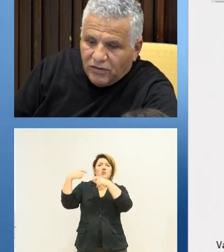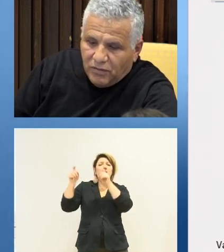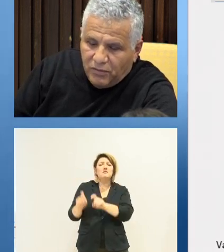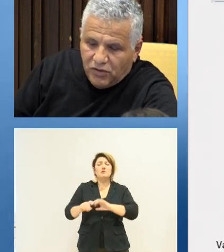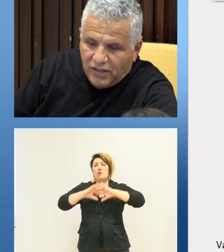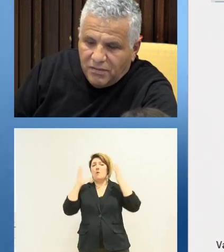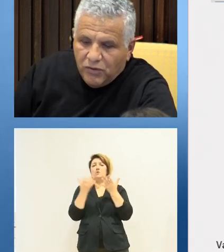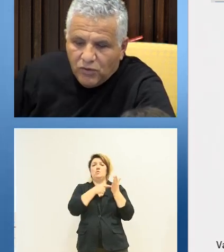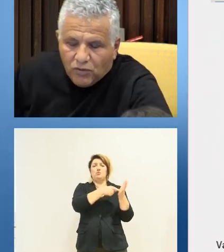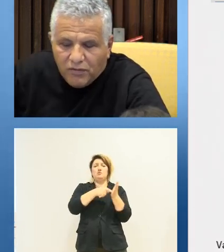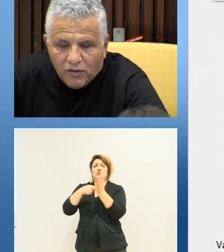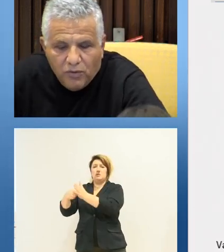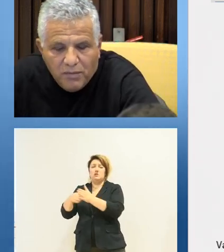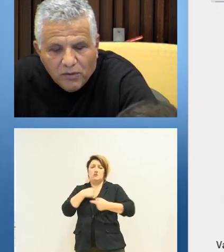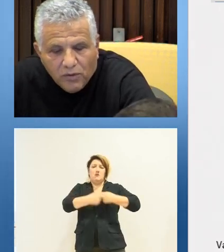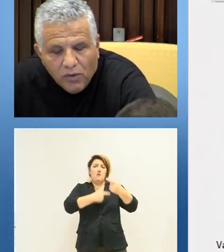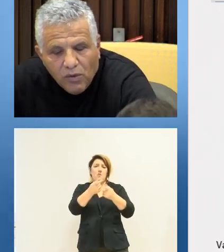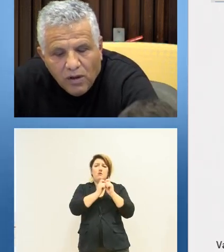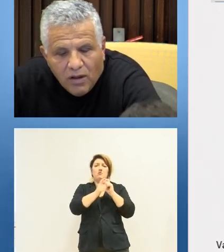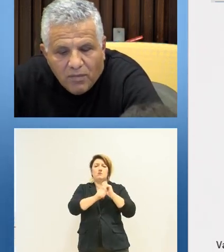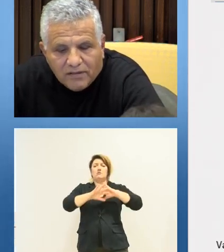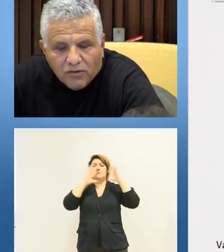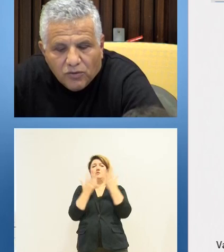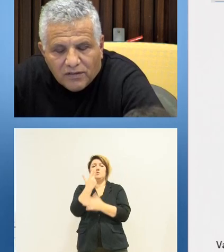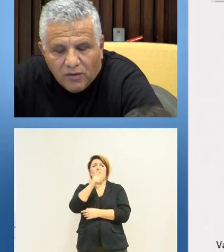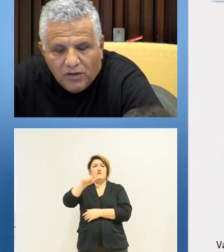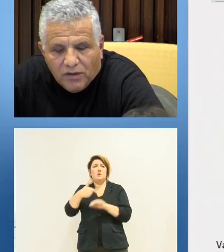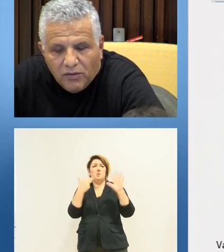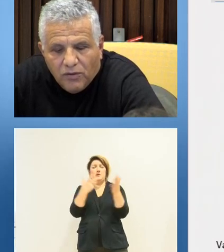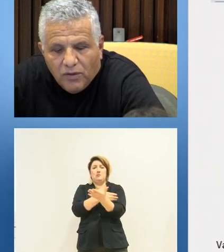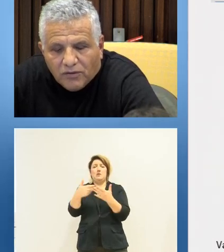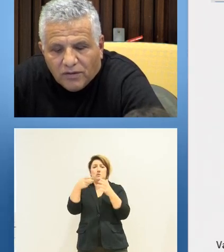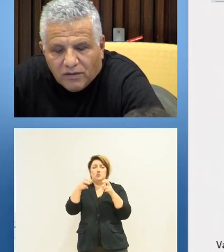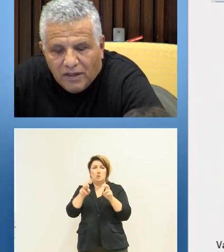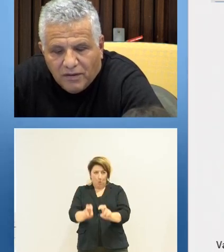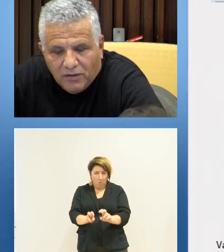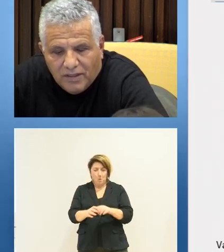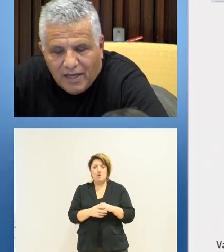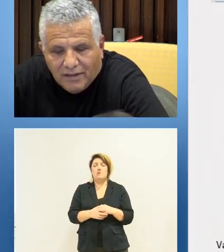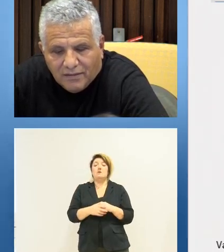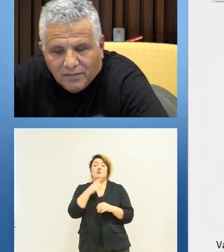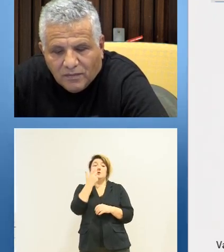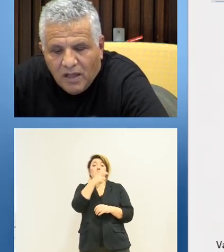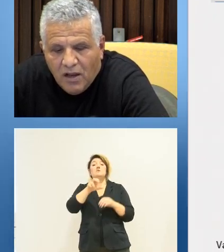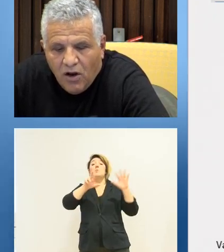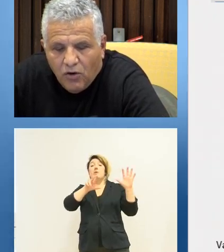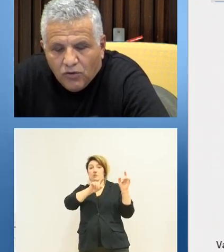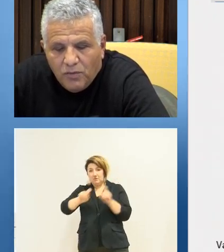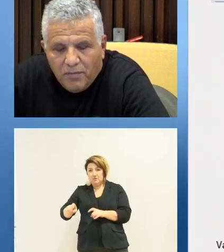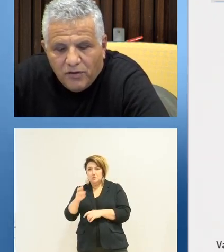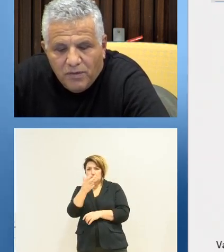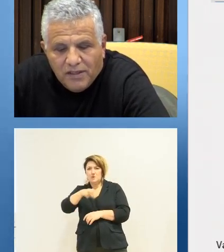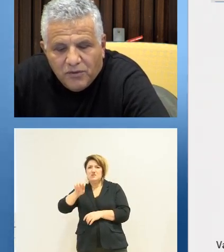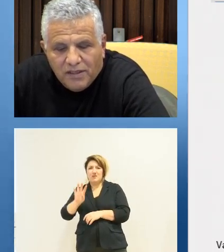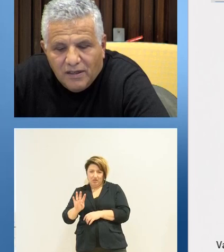de l'ensemble des budgets diminuent de 3 8 millions d'euros passant de 308,2 à 304,4 lors